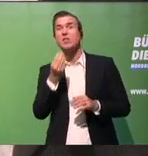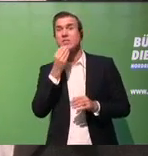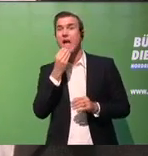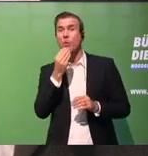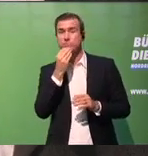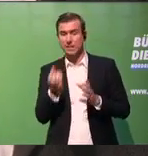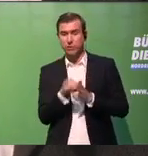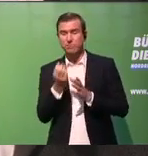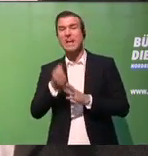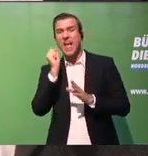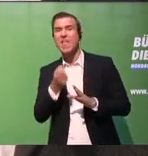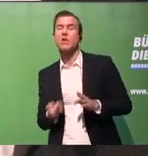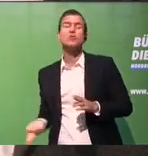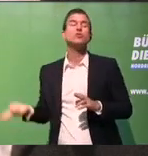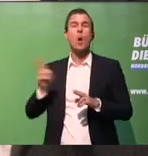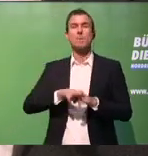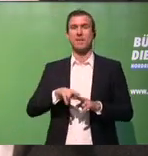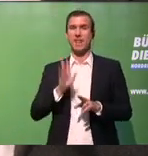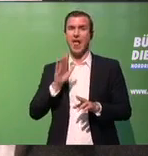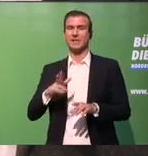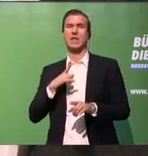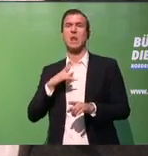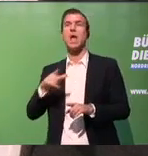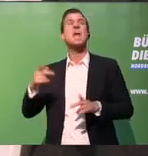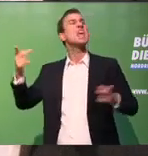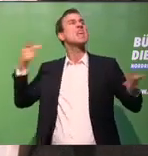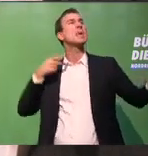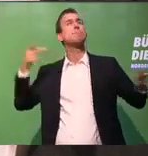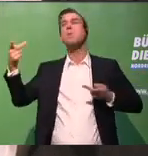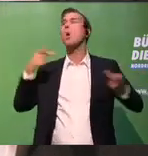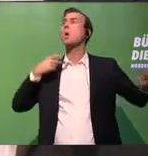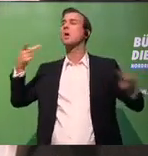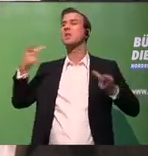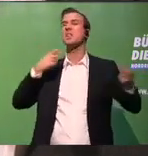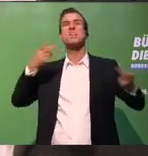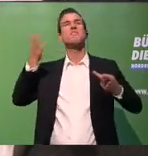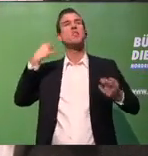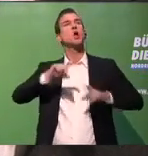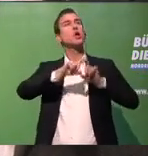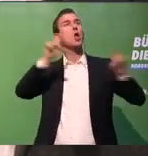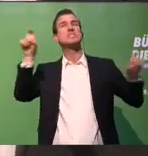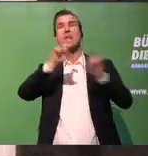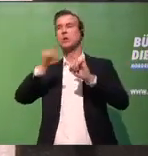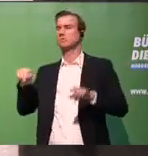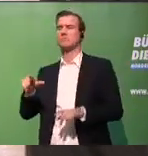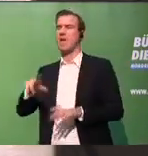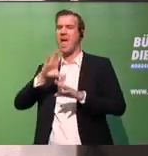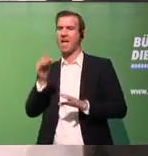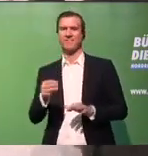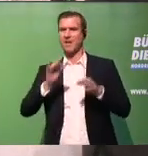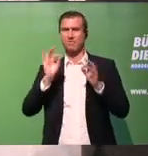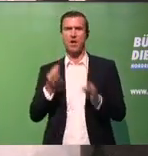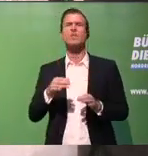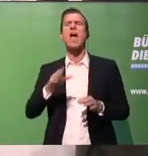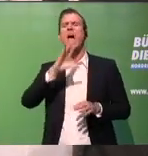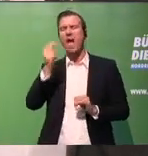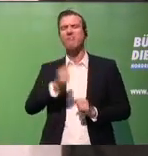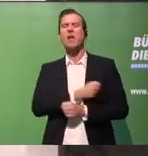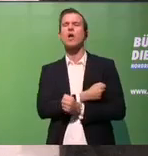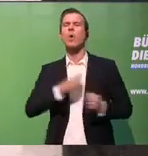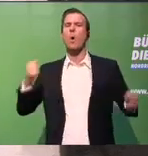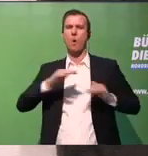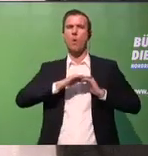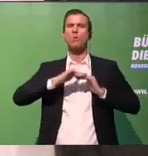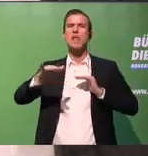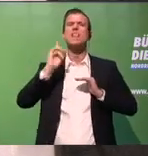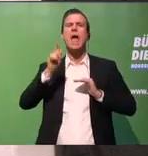Nahrungsmittel produzieren, wie es braucht und ist nicht auf Importe von globalen Agrarkonzernen angewiesen. Es gibt viel Land, aber es wird